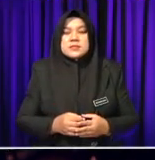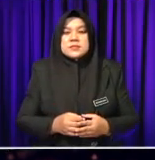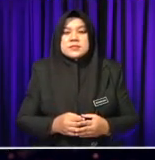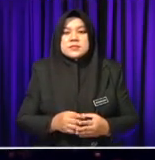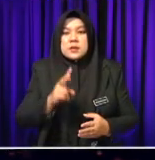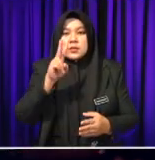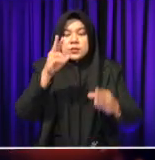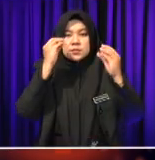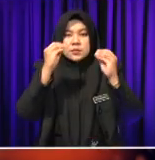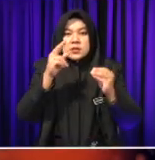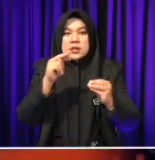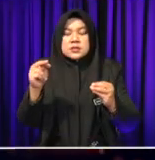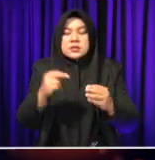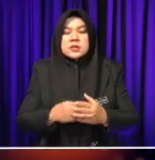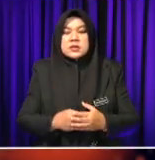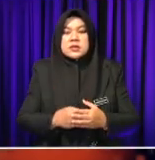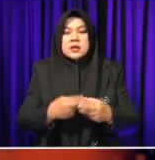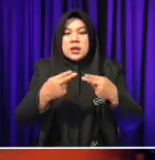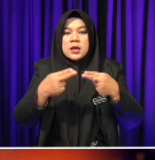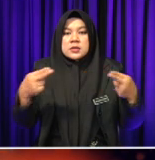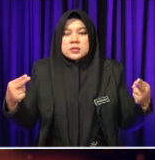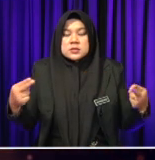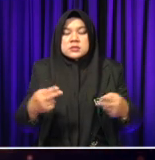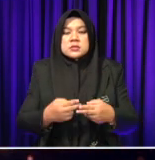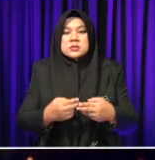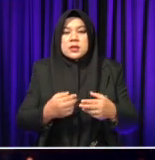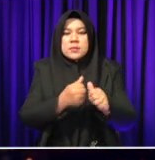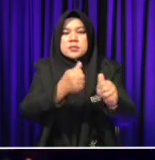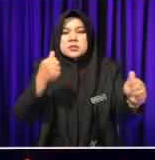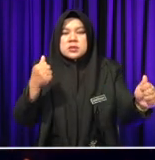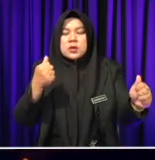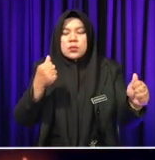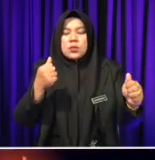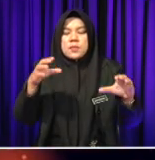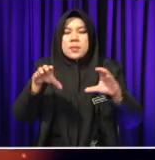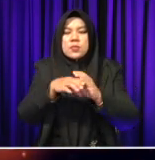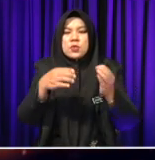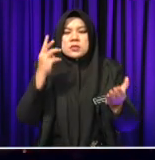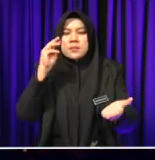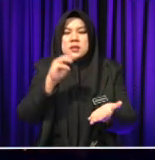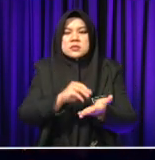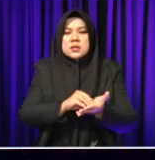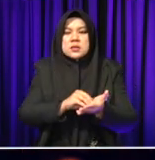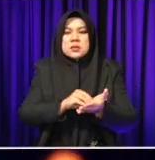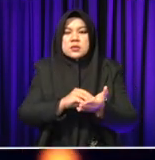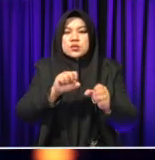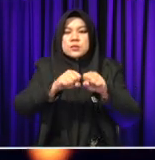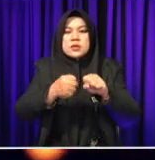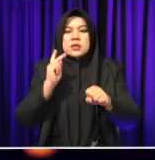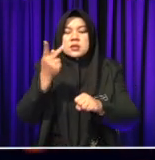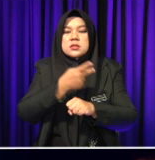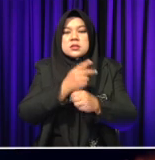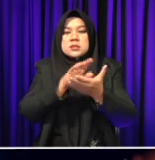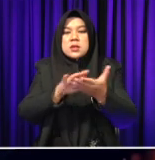dua pengajaran hadis yang pertama kita hendaklah menji perbuatan maksiat AG kita akan selamat daripada kemurkaan